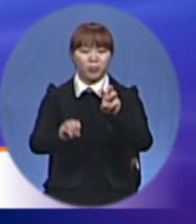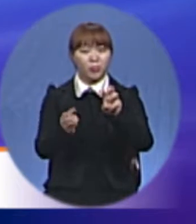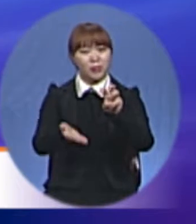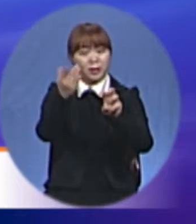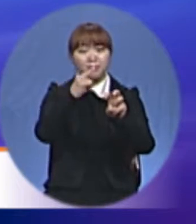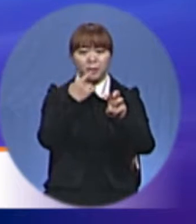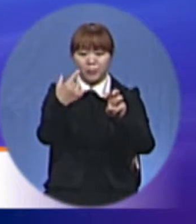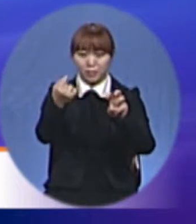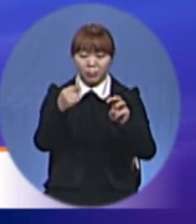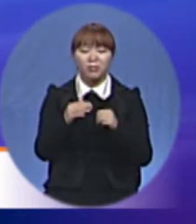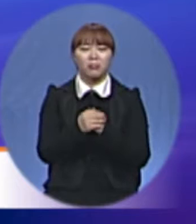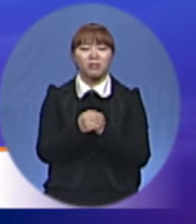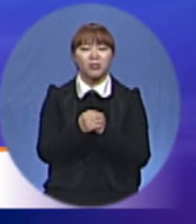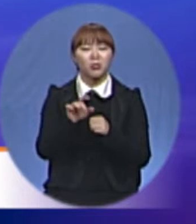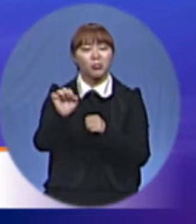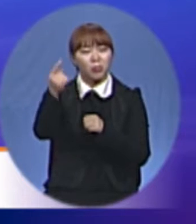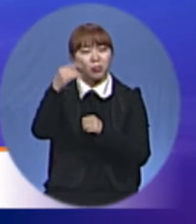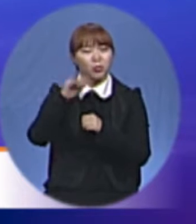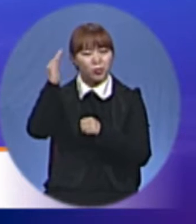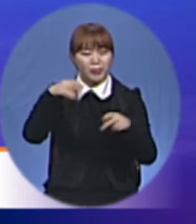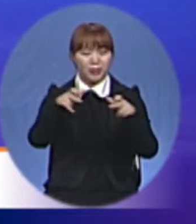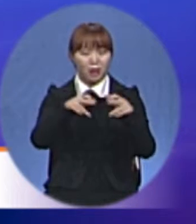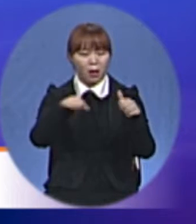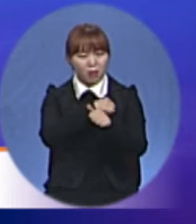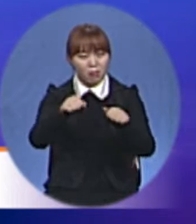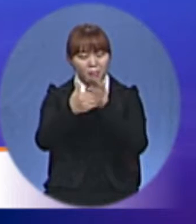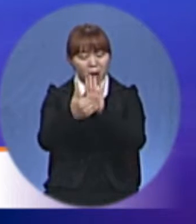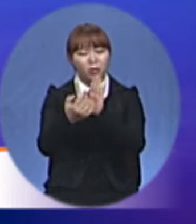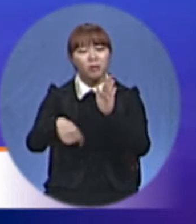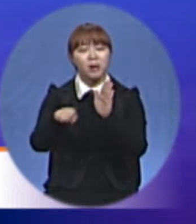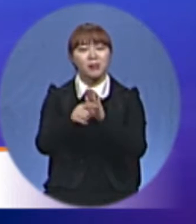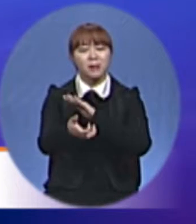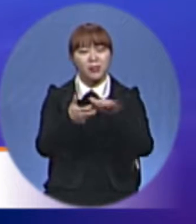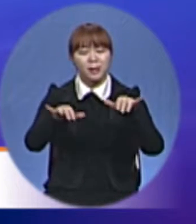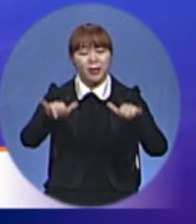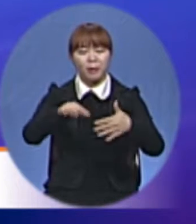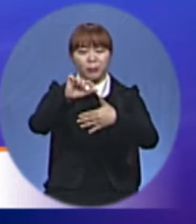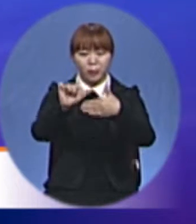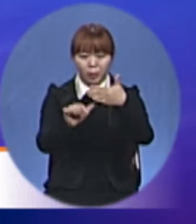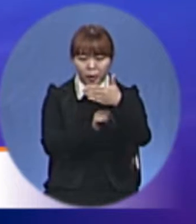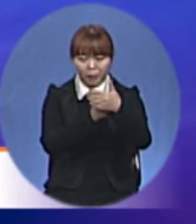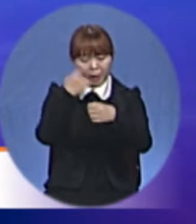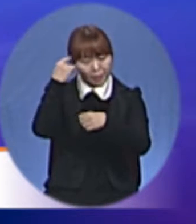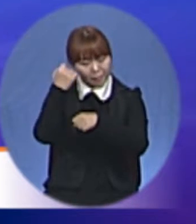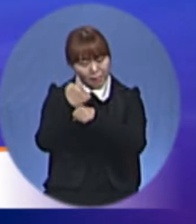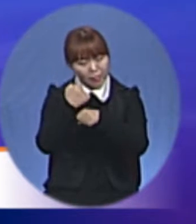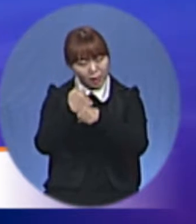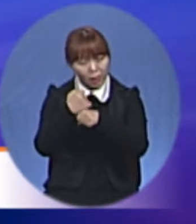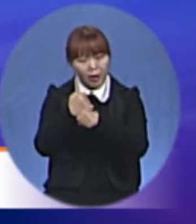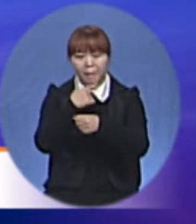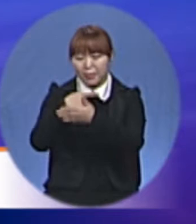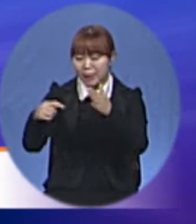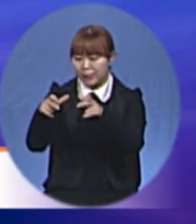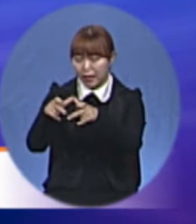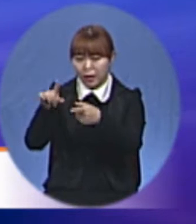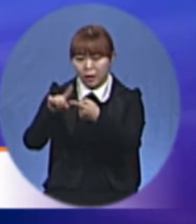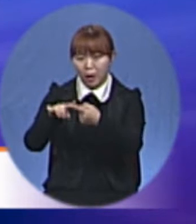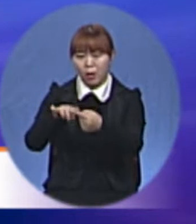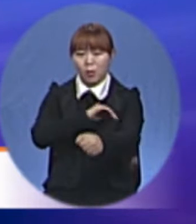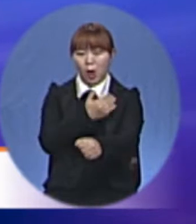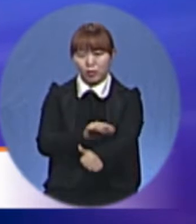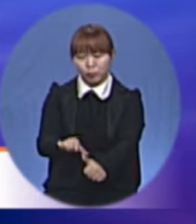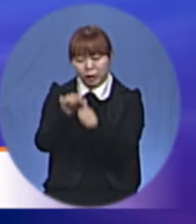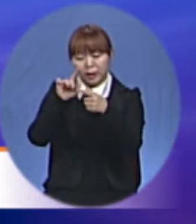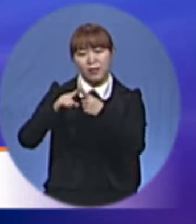이상을 차지했는데요. 이에 최근 장애인 학대를 막기 위한 사전 예방 프로그램을 개발하고 피해 장애인에 대한 권리